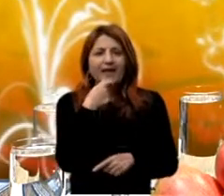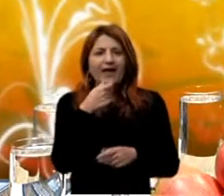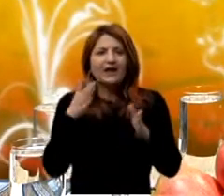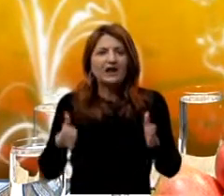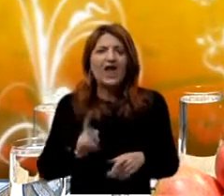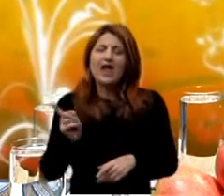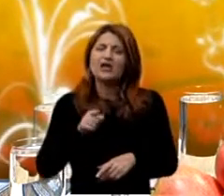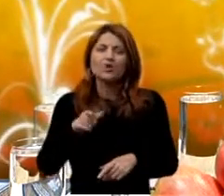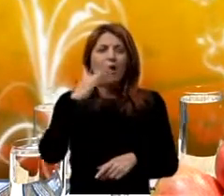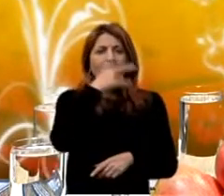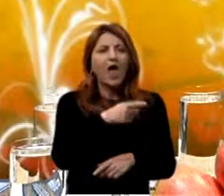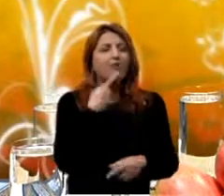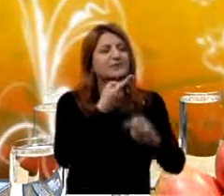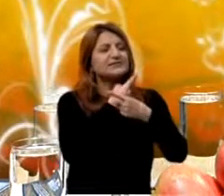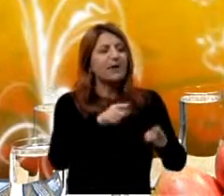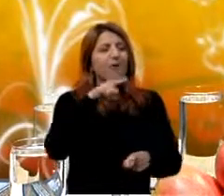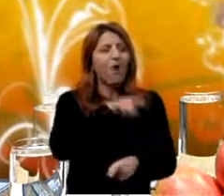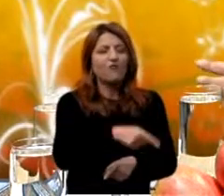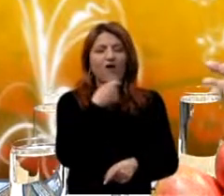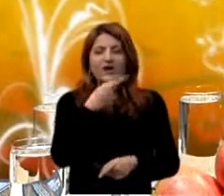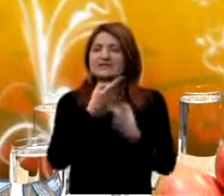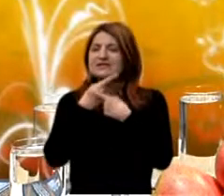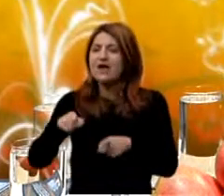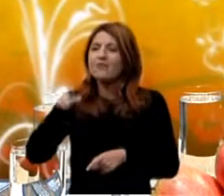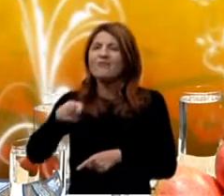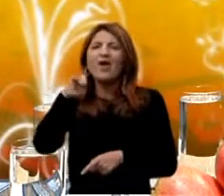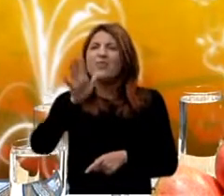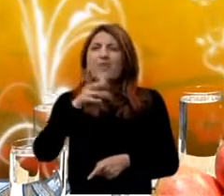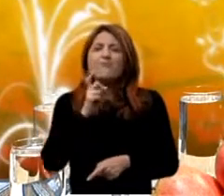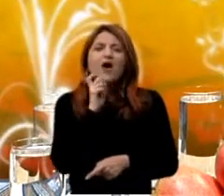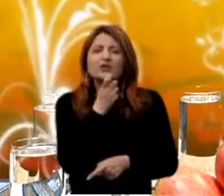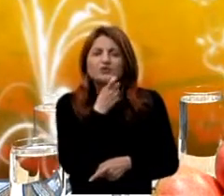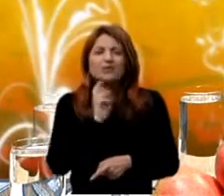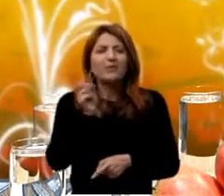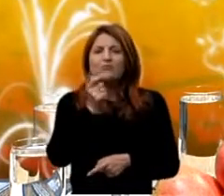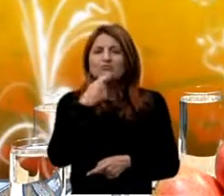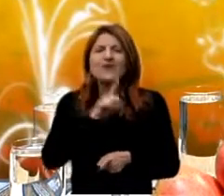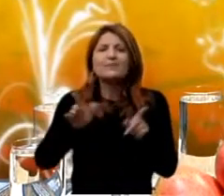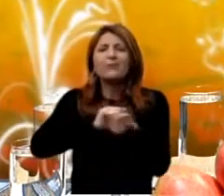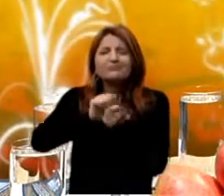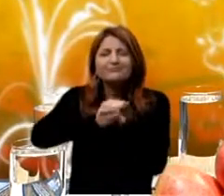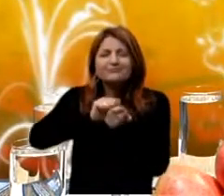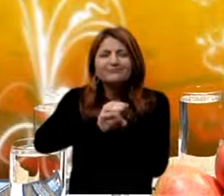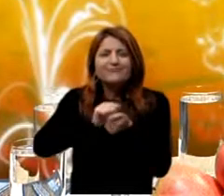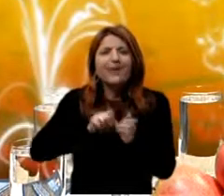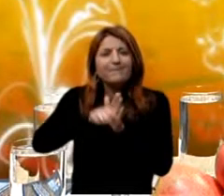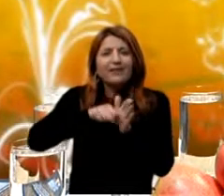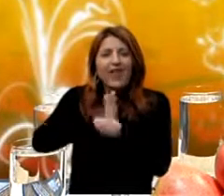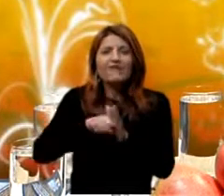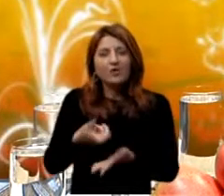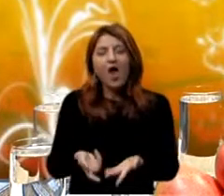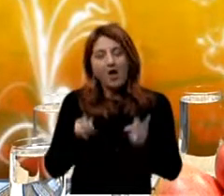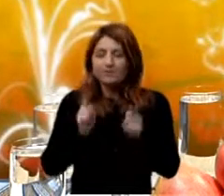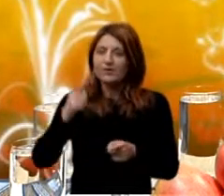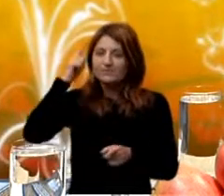samo to tako lako, nemoj jesti ovo, jedi ovo, imaš toliko, nemaš zube, ne jedi samo mljeveno. Možda moramo malo više znati